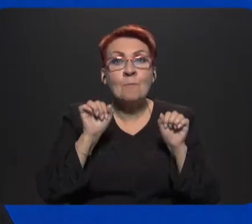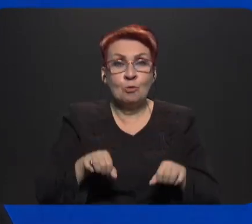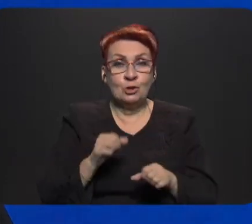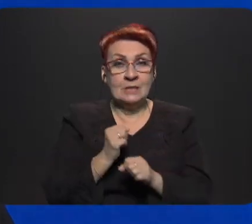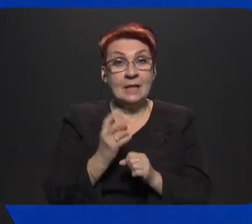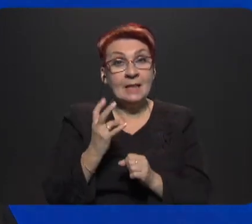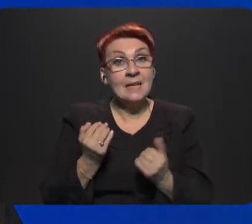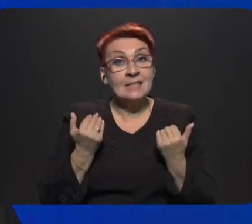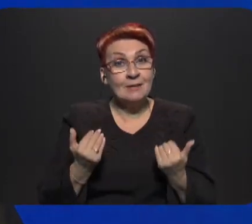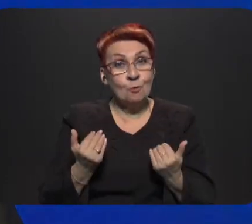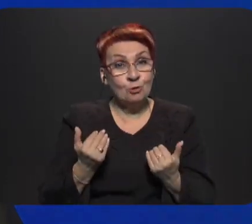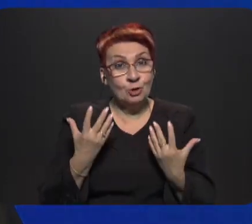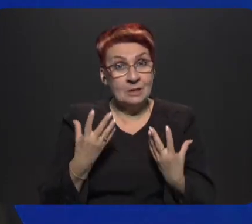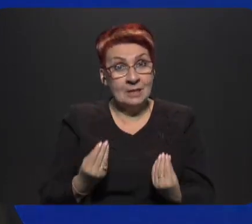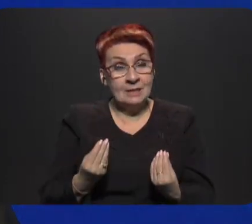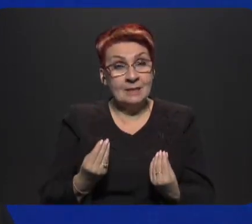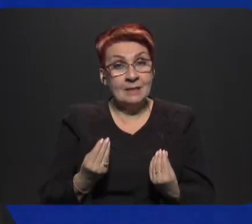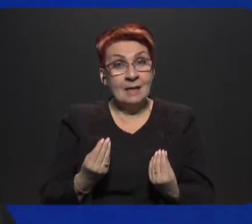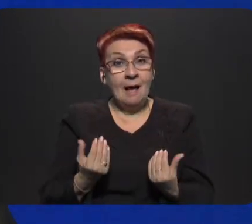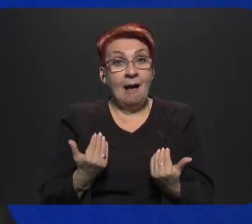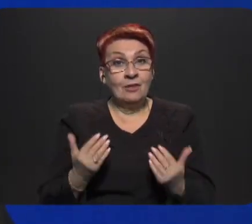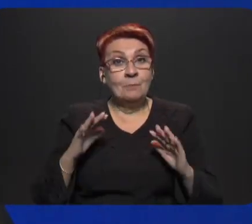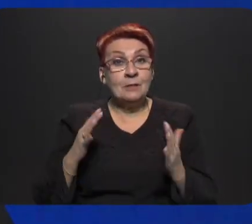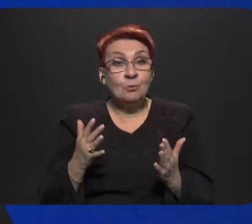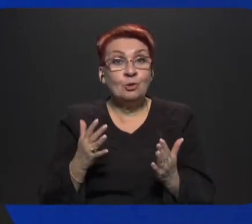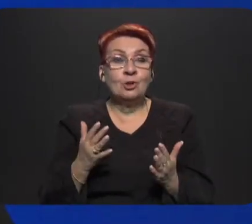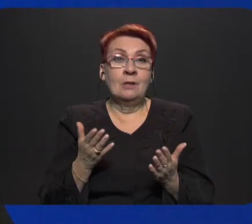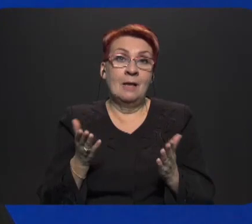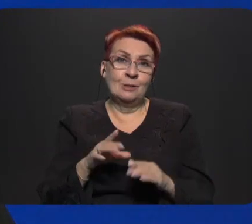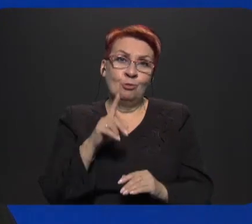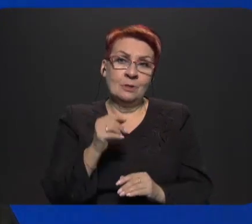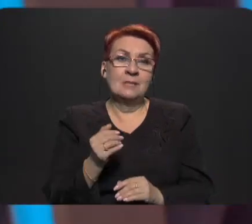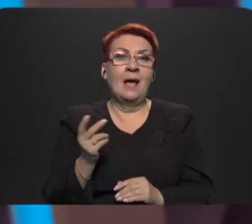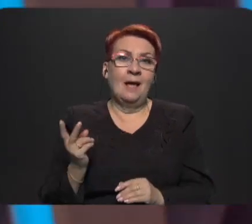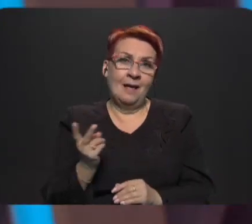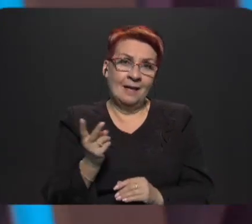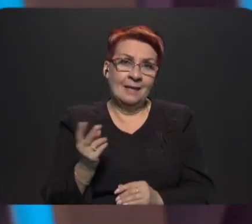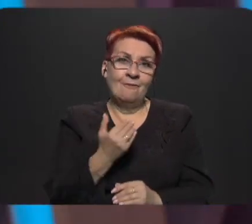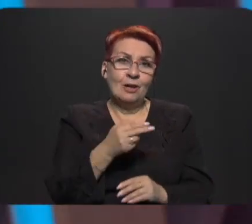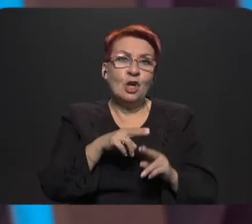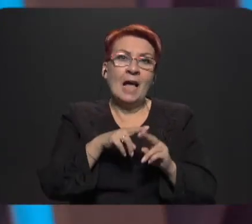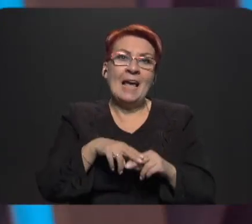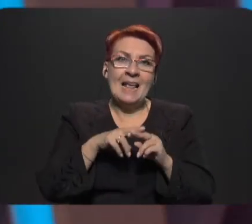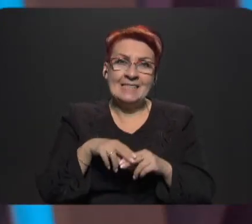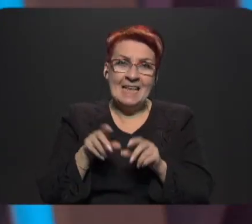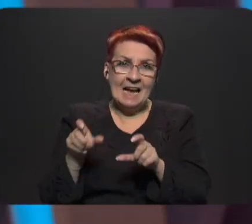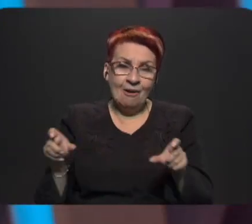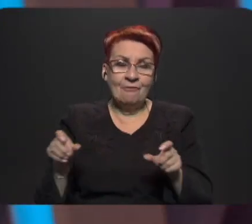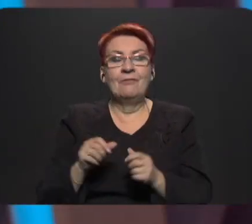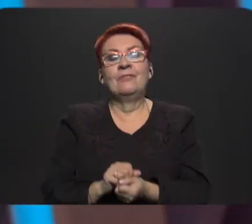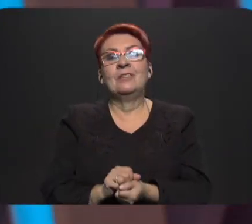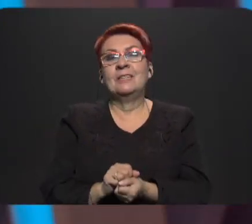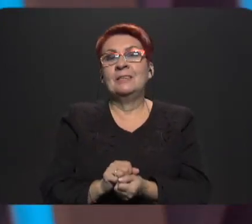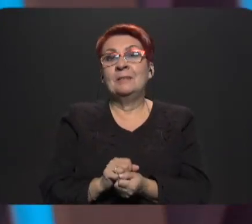на сегодняшний день. А в данном случае только молиться остается за них, да, и вручить в